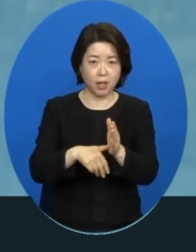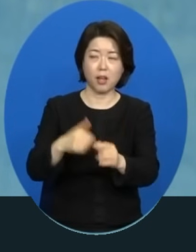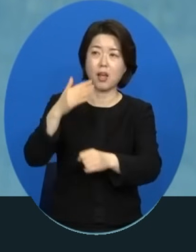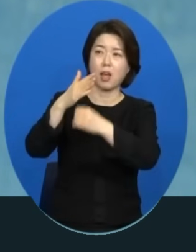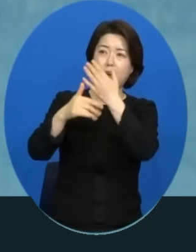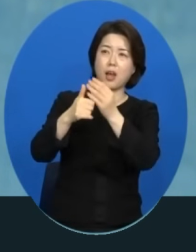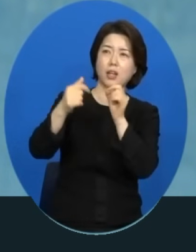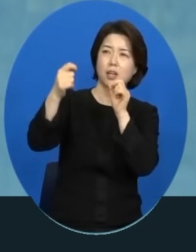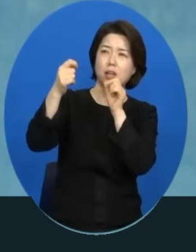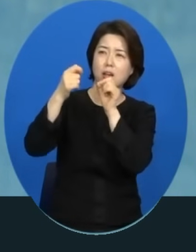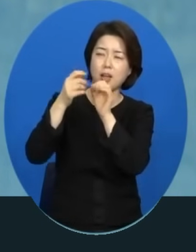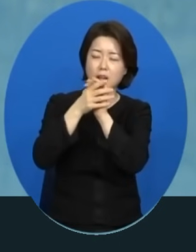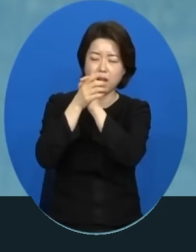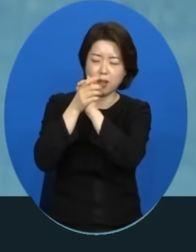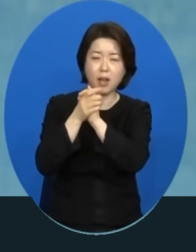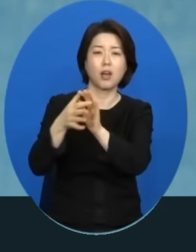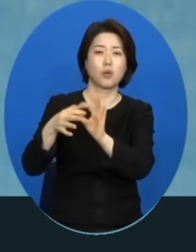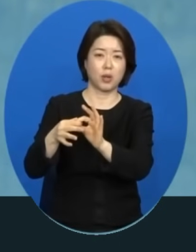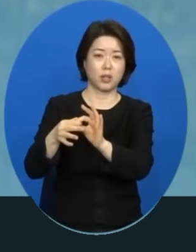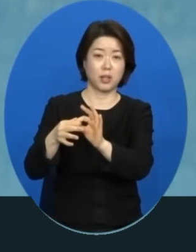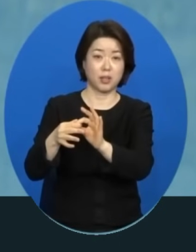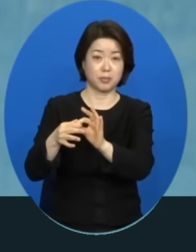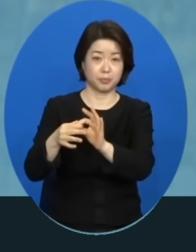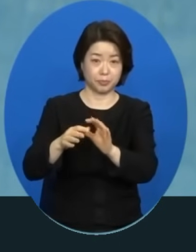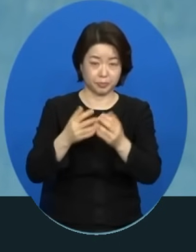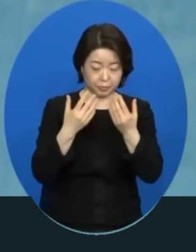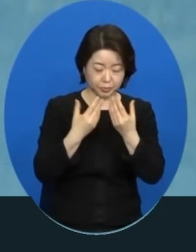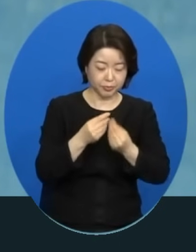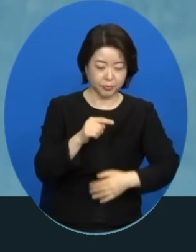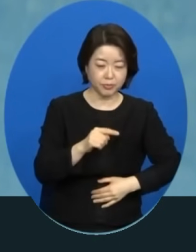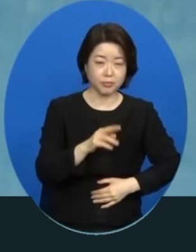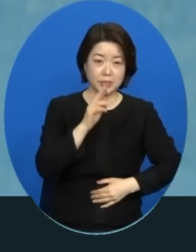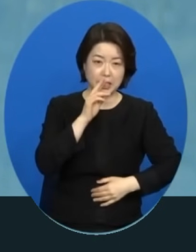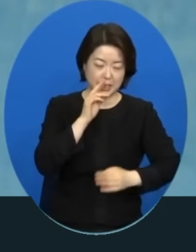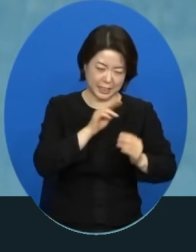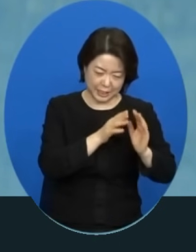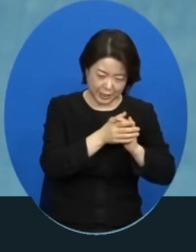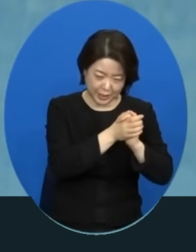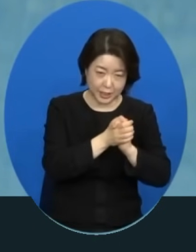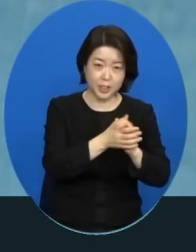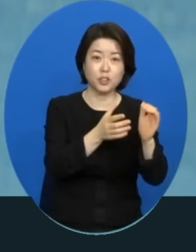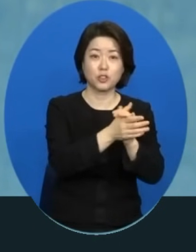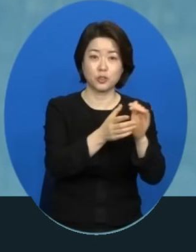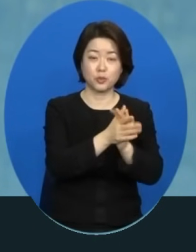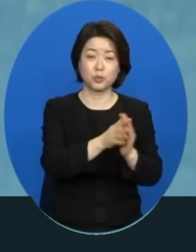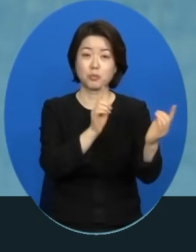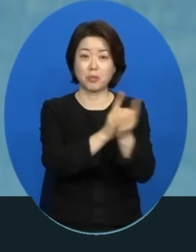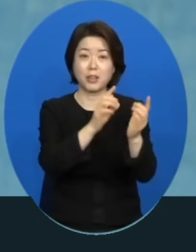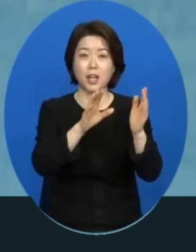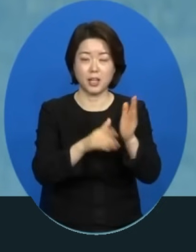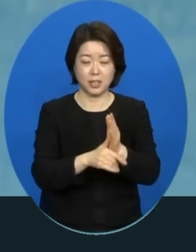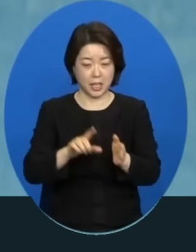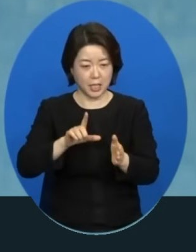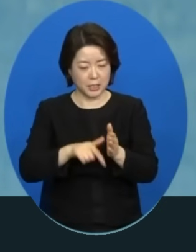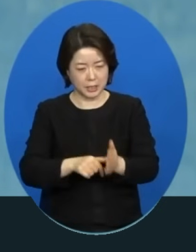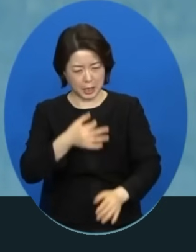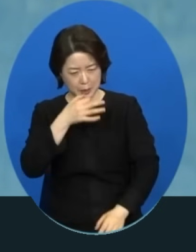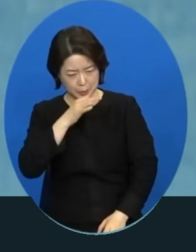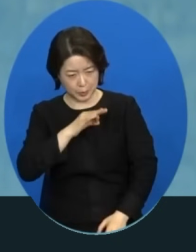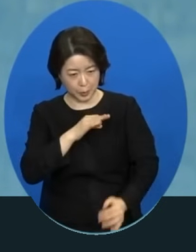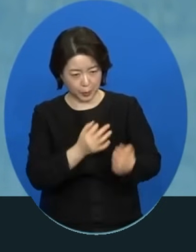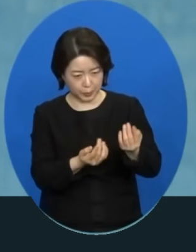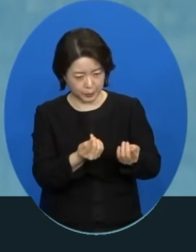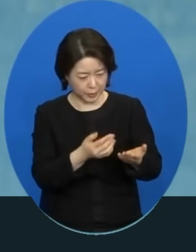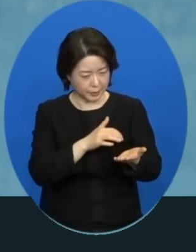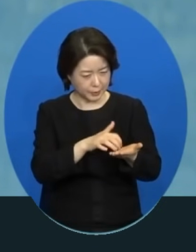하나님께 나아가는 관계죠. 친한 친구와 여러분 만나실 때 효율 따지십니까? 시간의 효율. 물론 뭐 그럴 수도 있어요. 아, 그래,